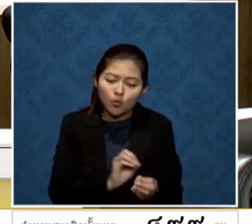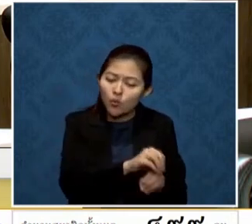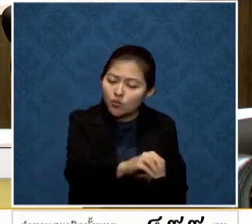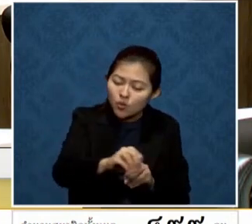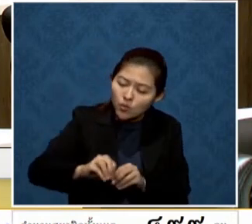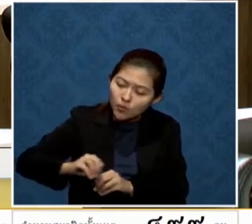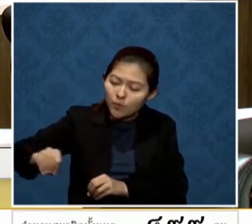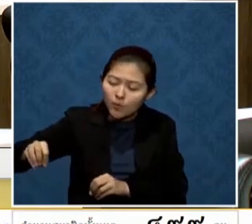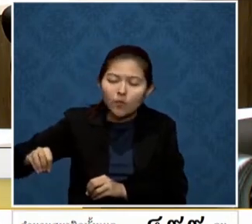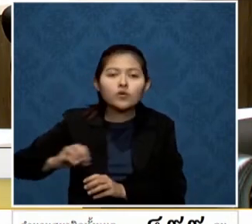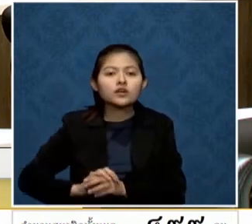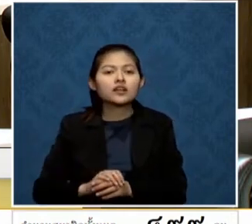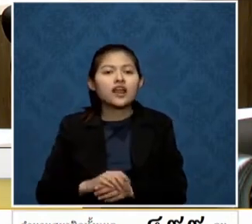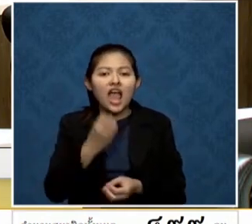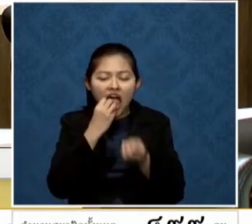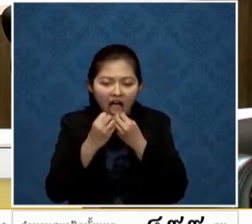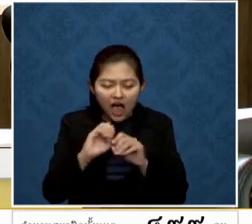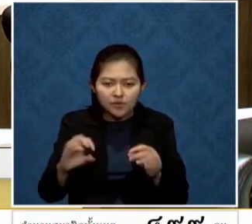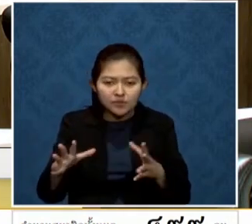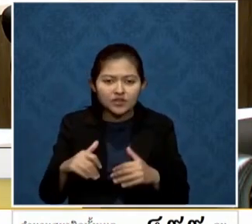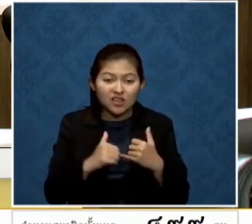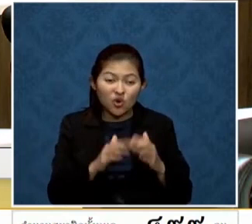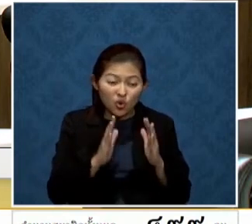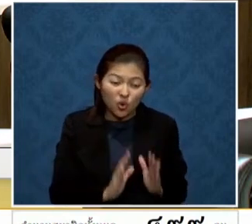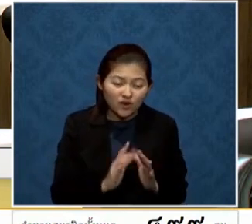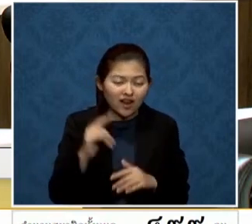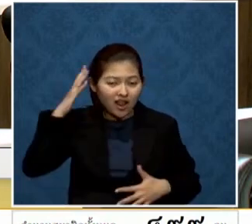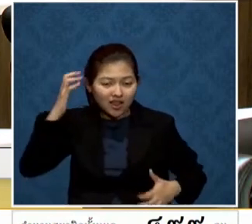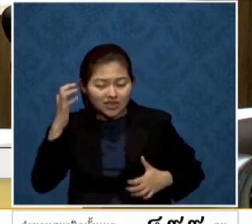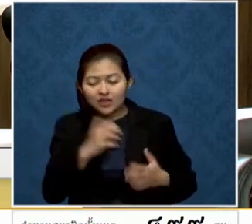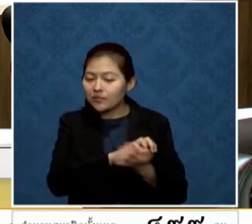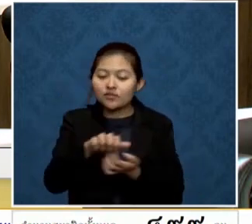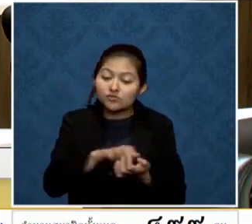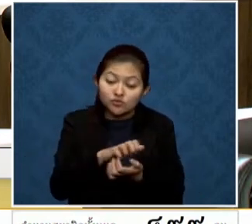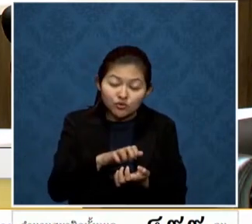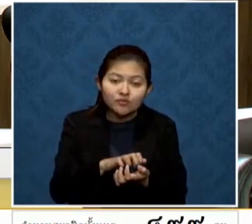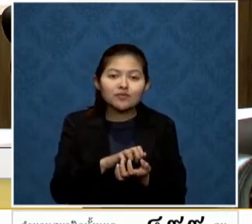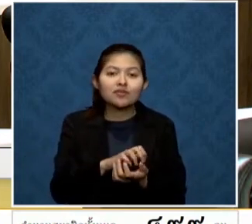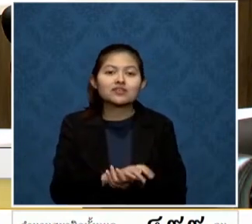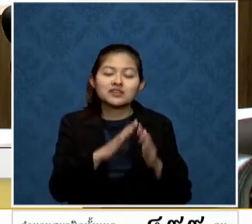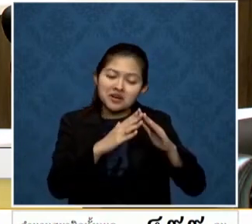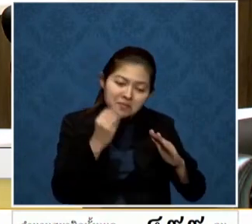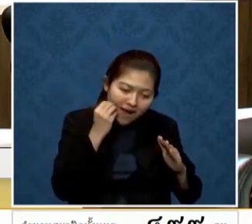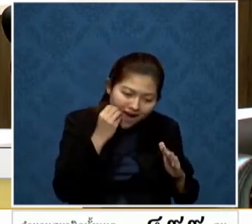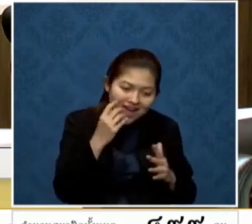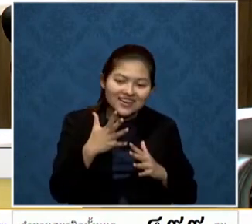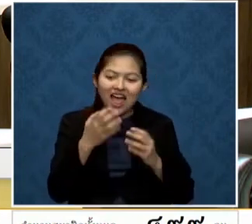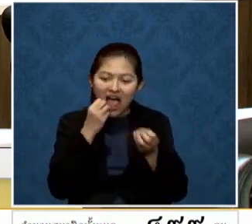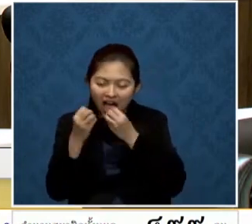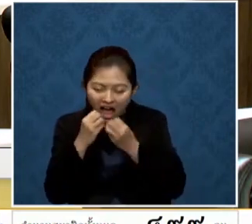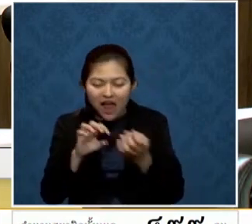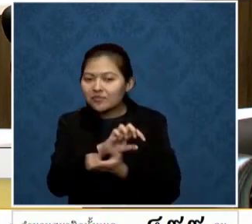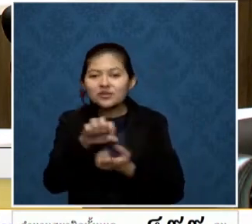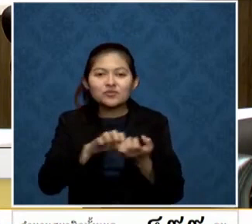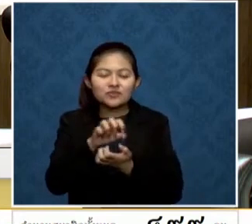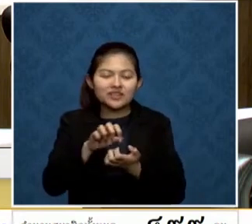กันแหล่งอาหารไม่มีนะครับทั้งคนทั้งลิงตอนนี้เรียกว่าผสมปนเปยทั้งบ้านคนบ้านลิงอาหารคนอาหารลิงมันปนสับสนกันไปหมด